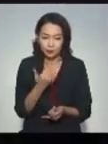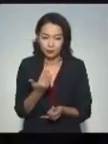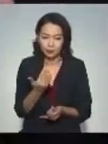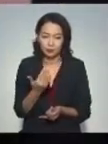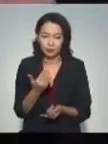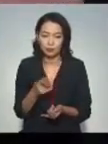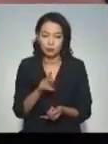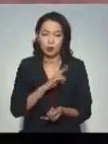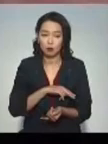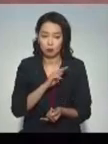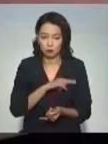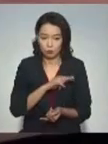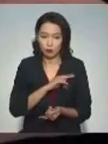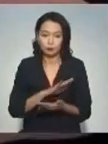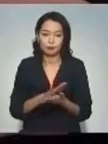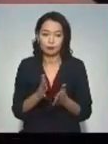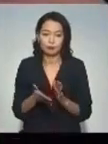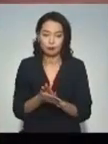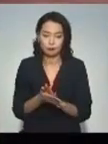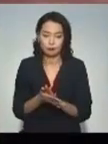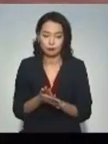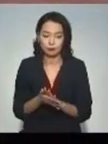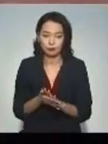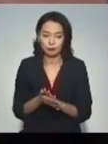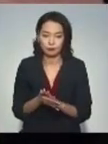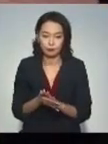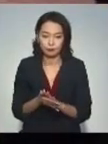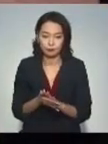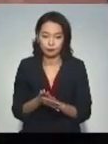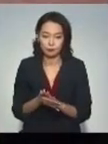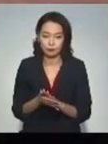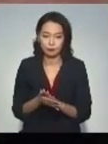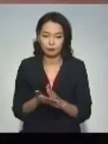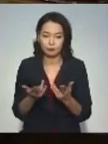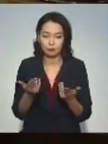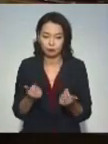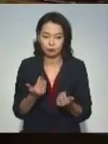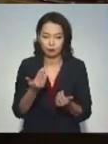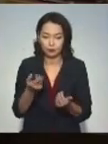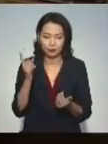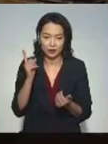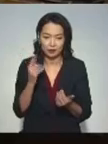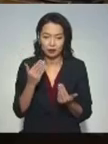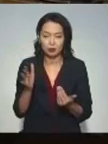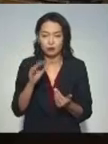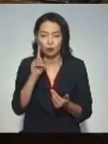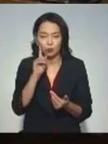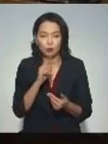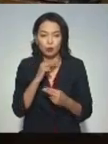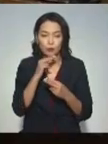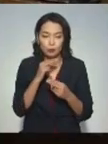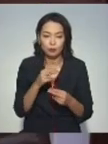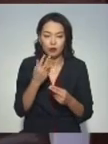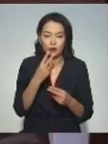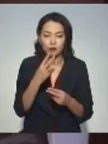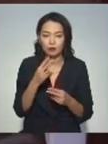состоянии. Даже слышно, как тикают. Да. И, конечно же, в преддверии Рождества особое внимание